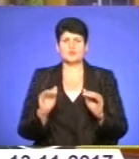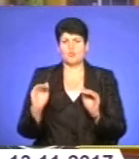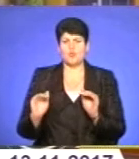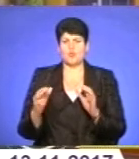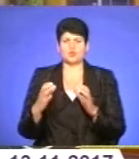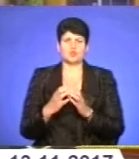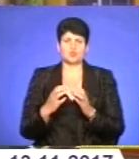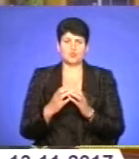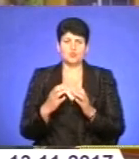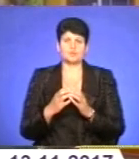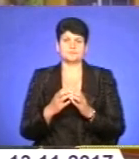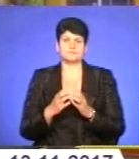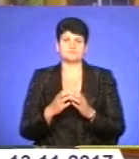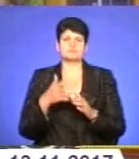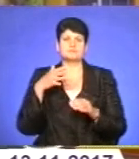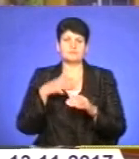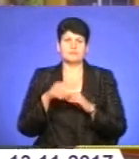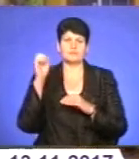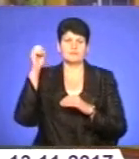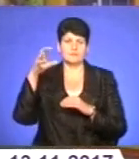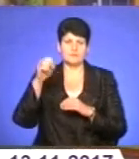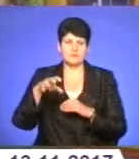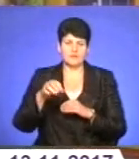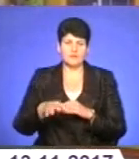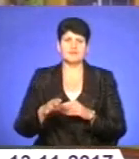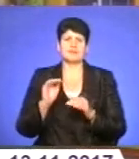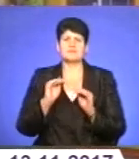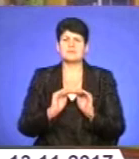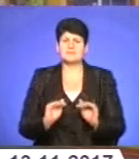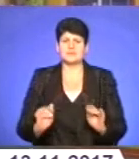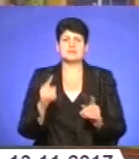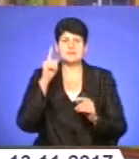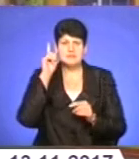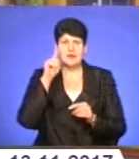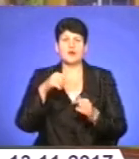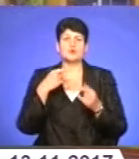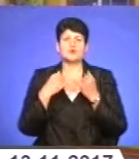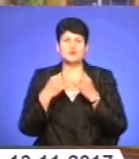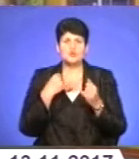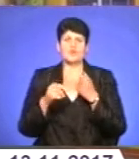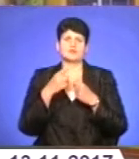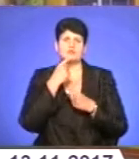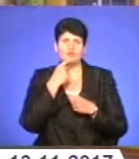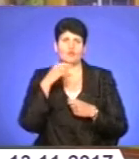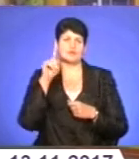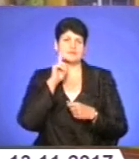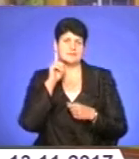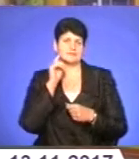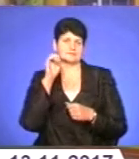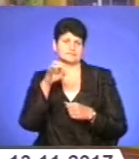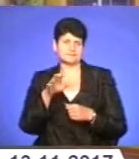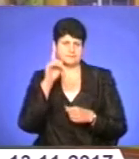груп орієнтуються в сигналах світлофору, навіть і в ясельній групі, знають, що таке жовте, червоне, зелене. Дітки